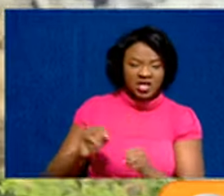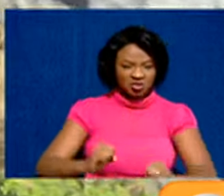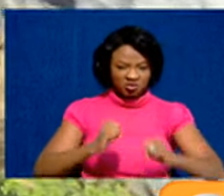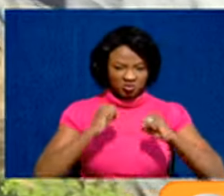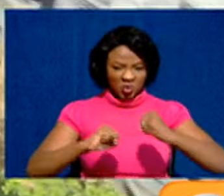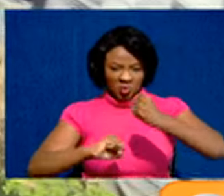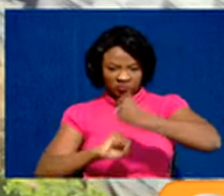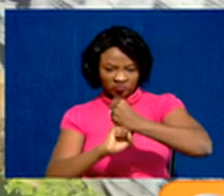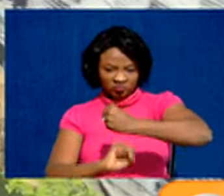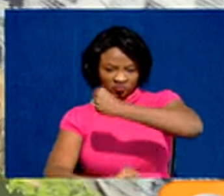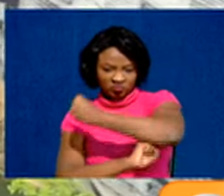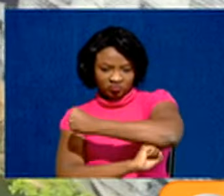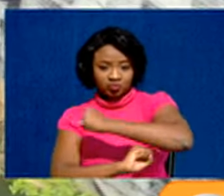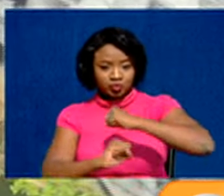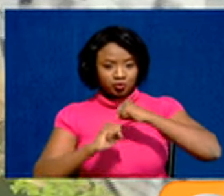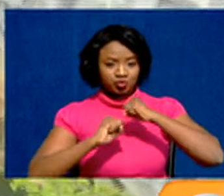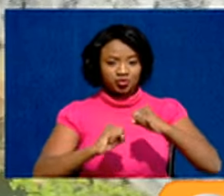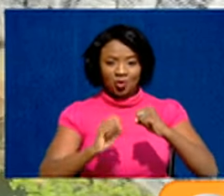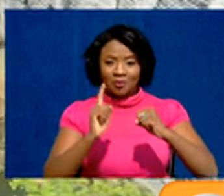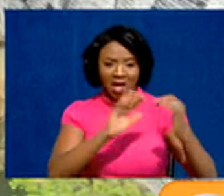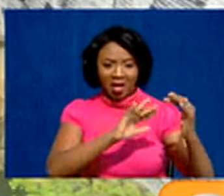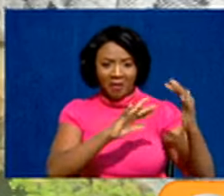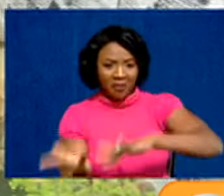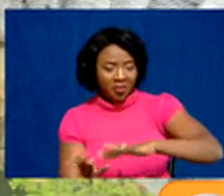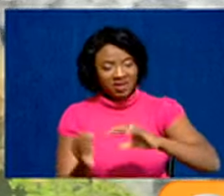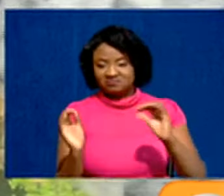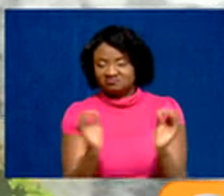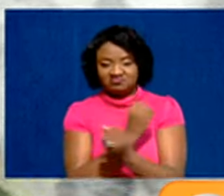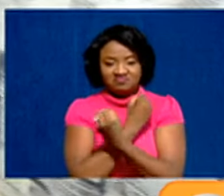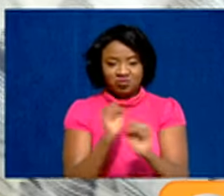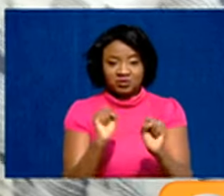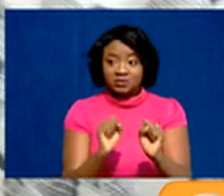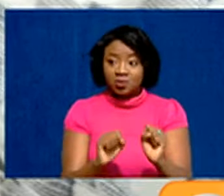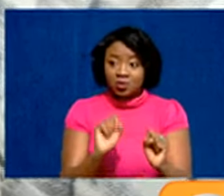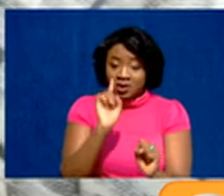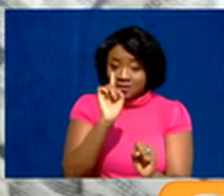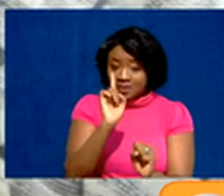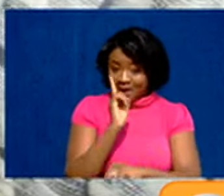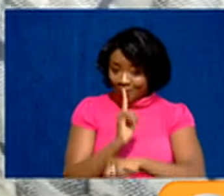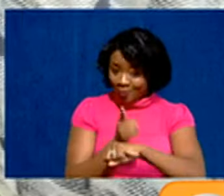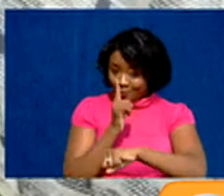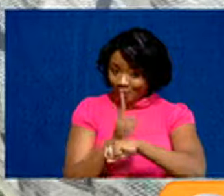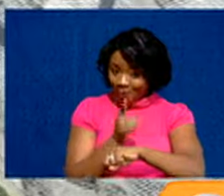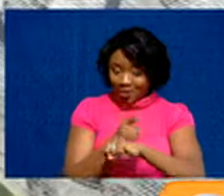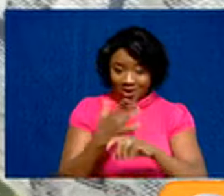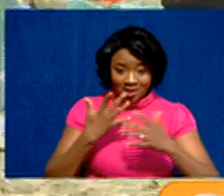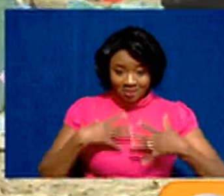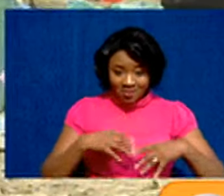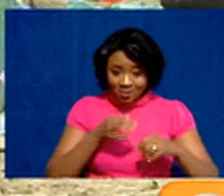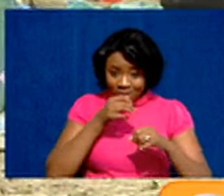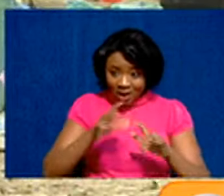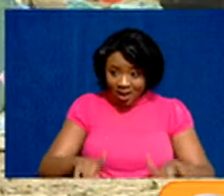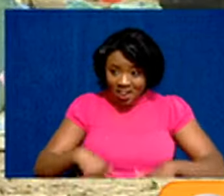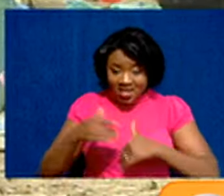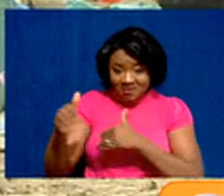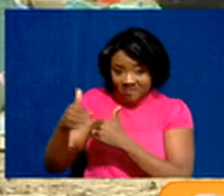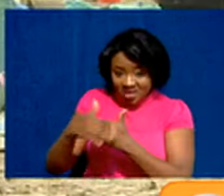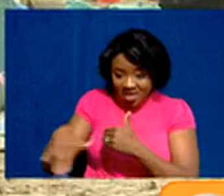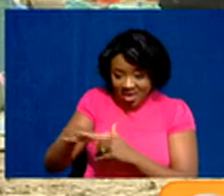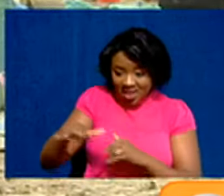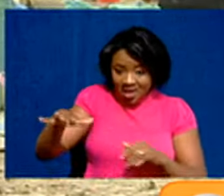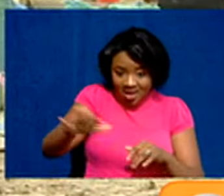zake. Japo wakiwatahadharisha wenyeji katika maeneo ya Lorogon na Kwamoru, Katilu,